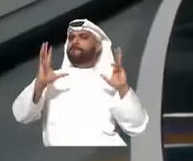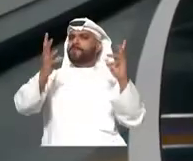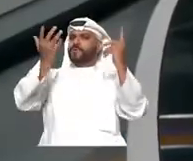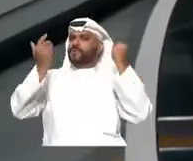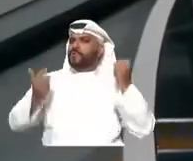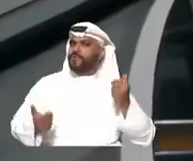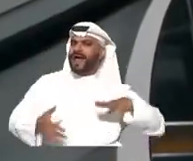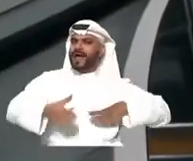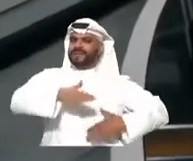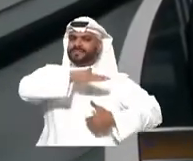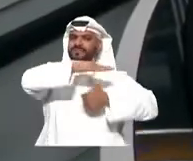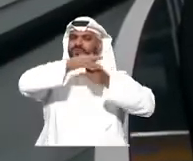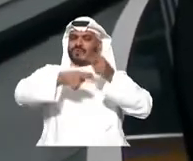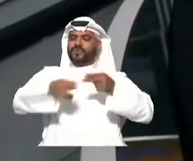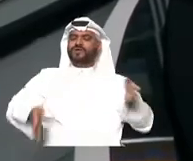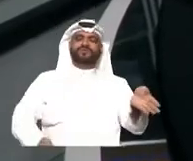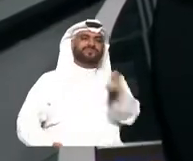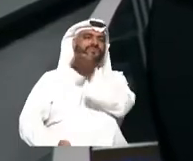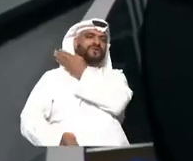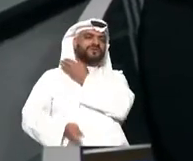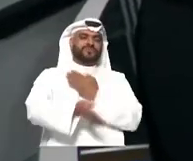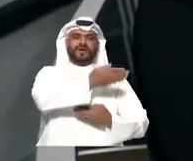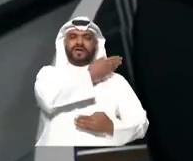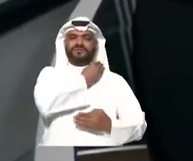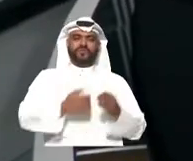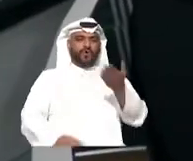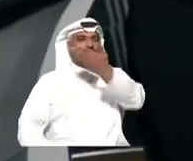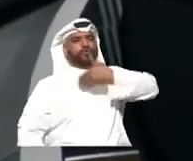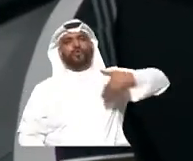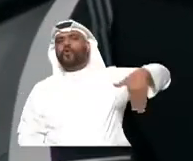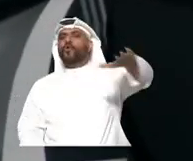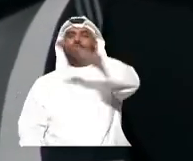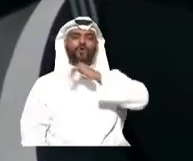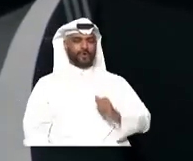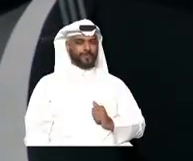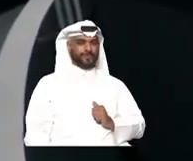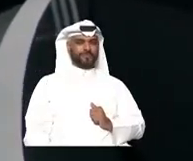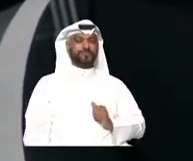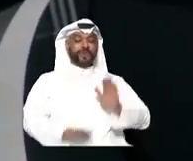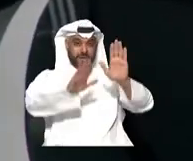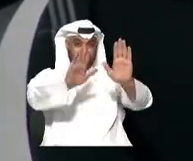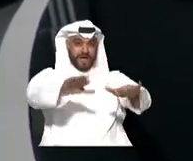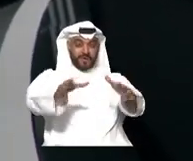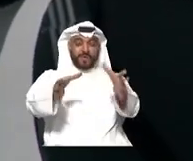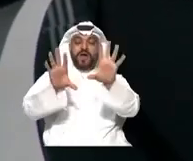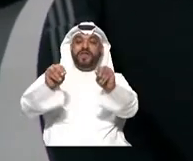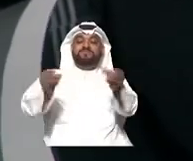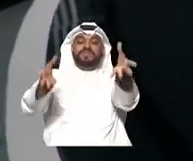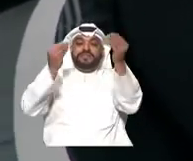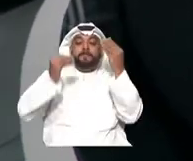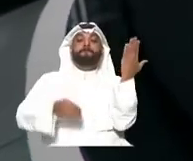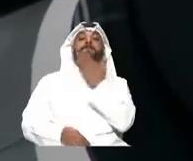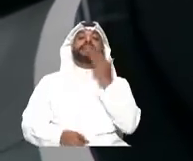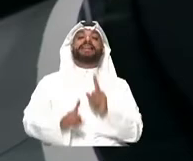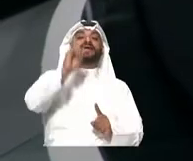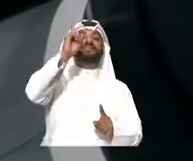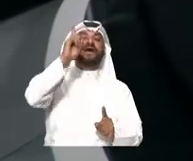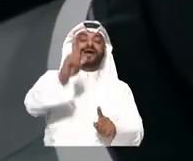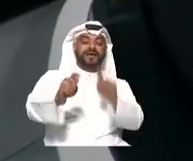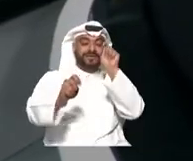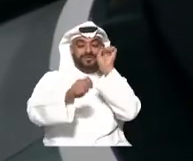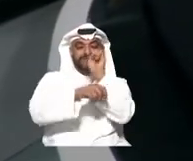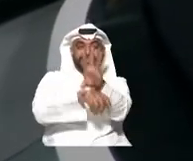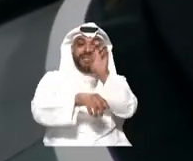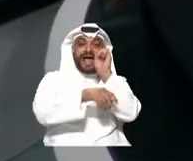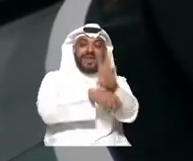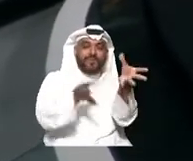الإنساني الشيخ صباح الأحمد الجابر الصباح. كل هؤلاء الحقيقة كانوا يصروا على التمسك بالدستور حتى في ظل